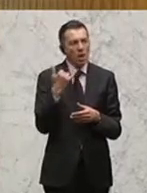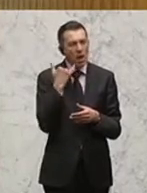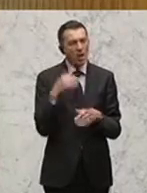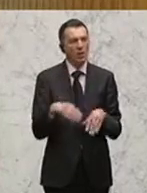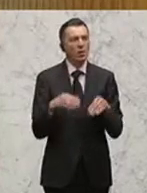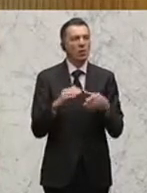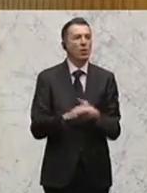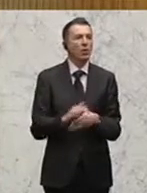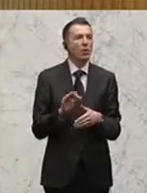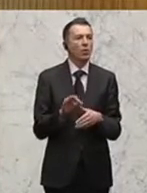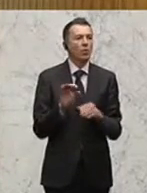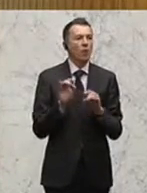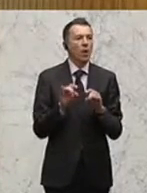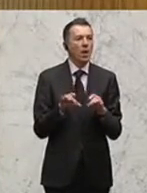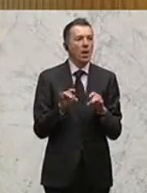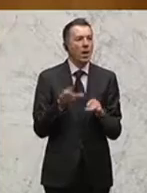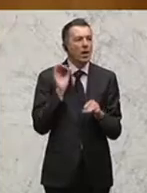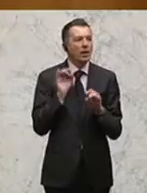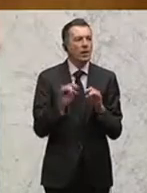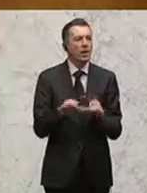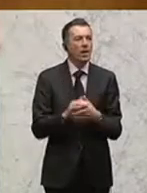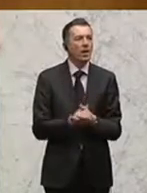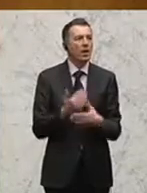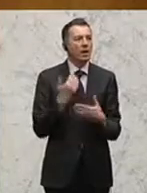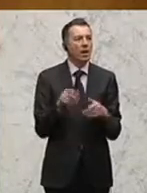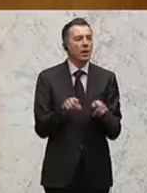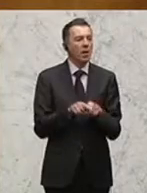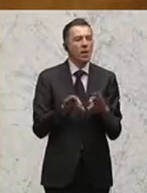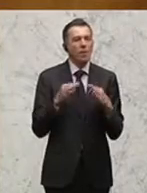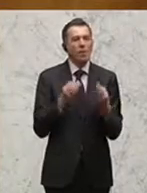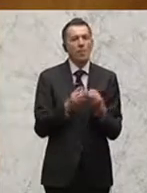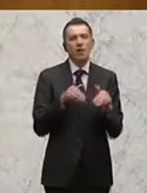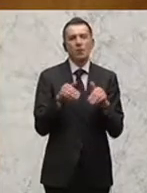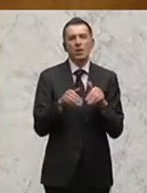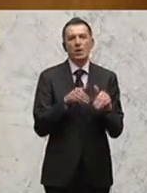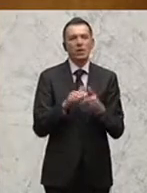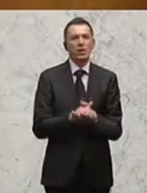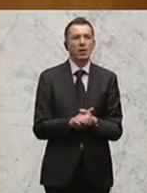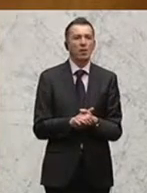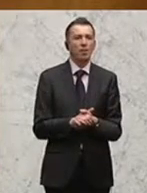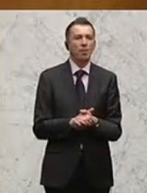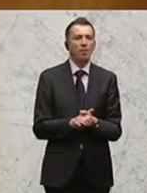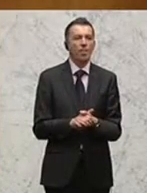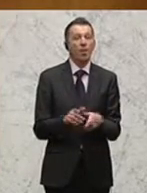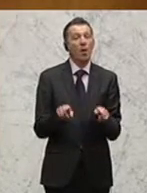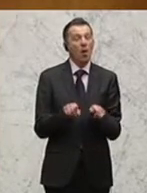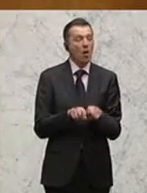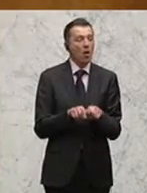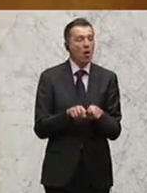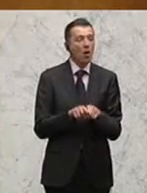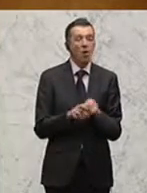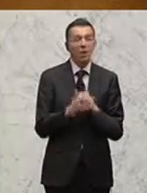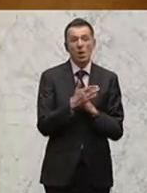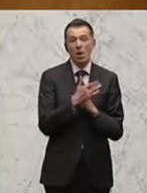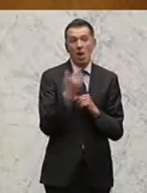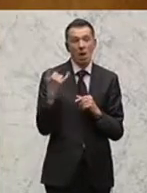gerufen hat für die Lehrerinnen und Lehrer. Dankbar auch der Familienministerin, wo hier auch die